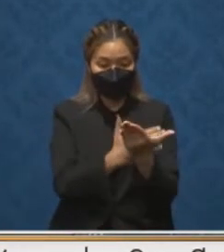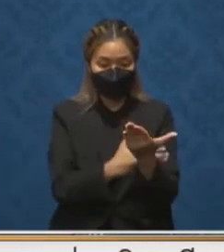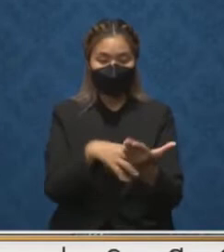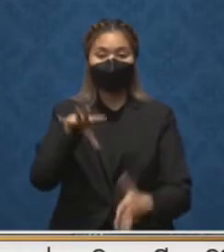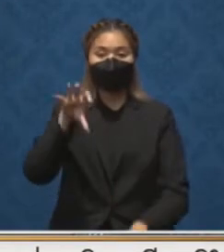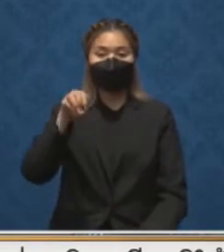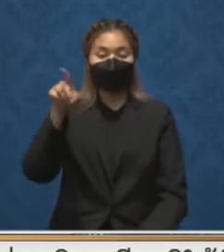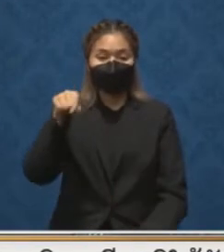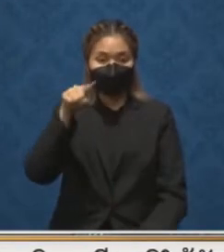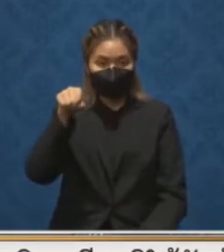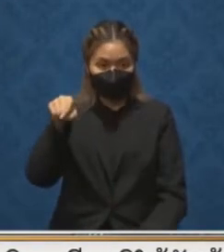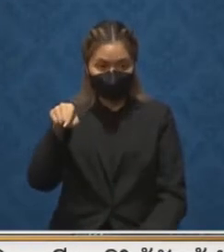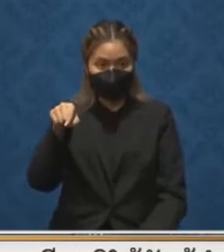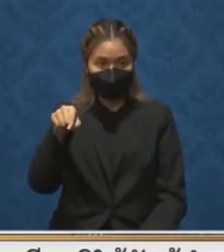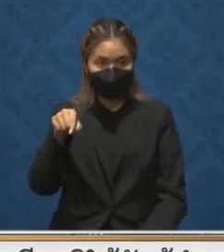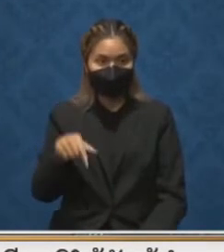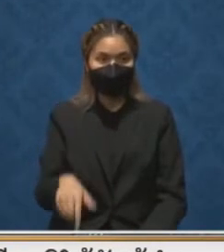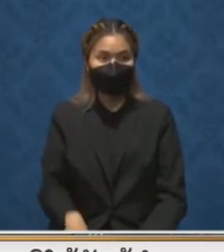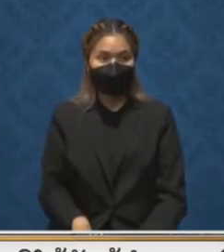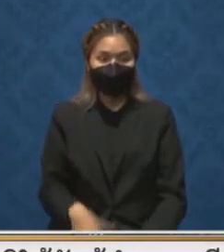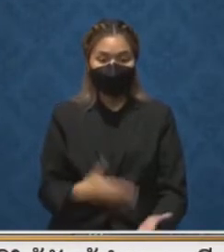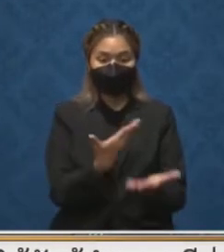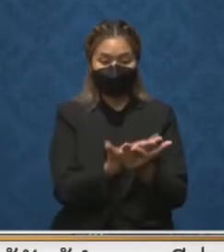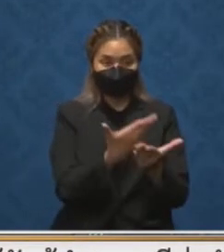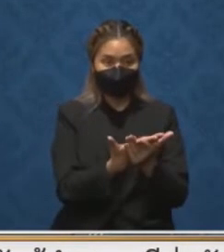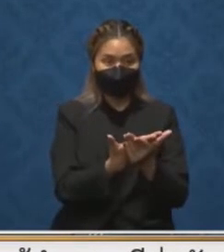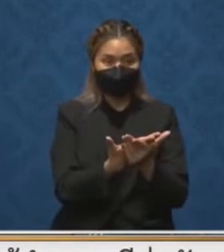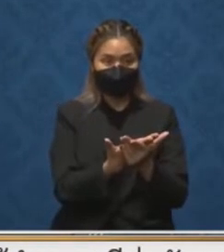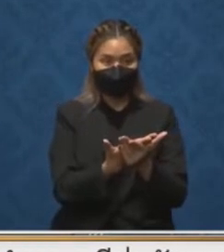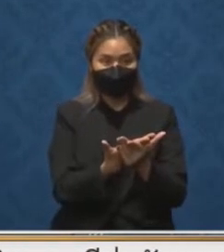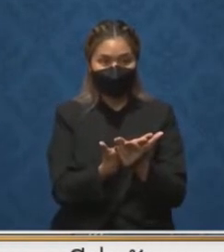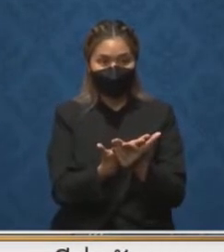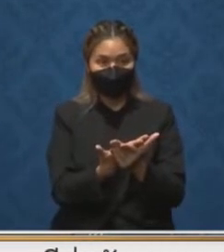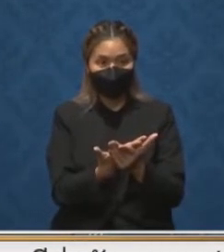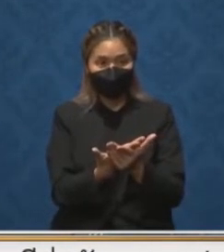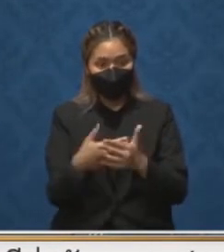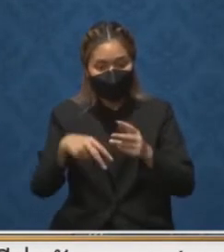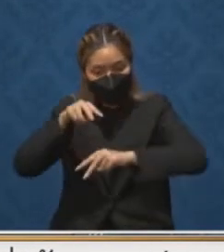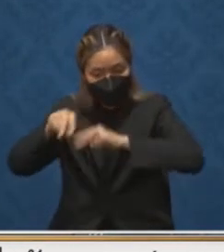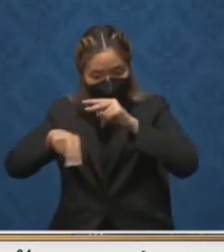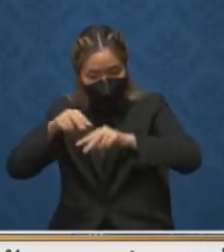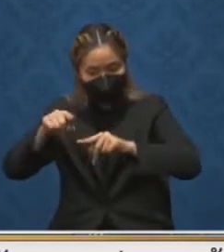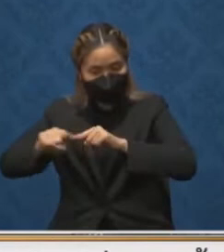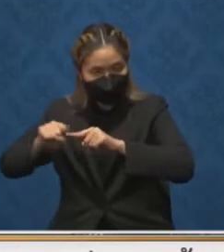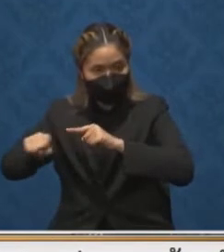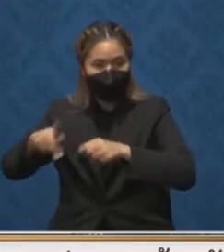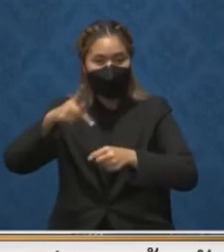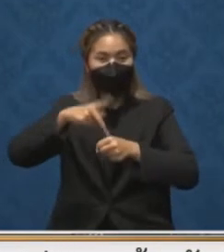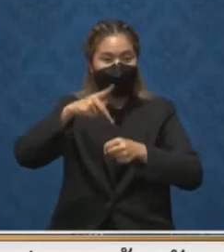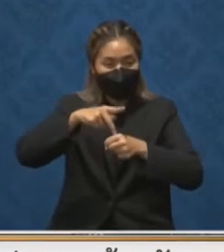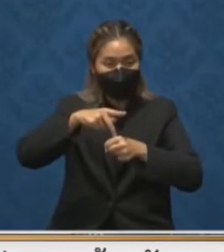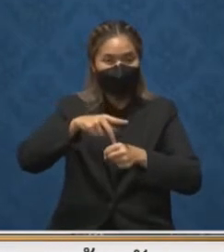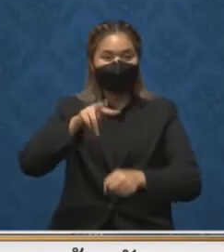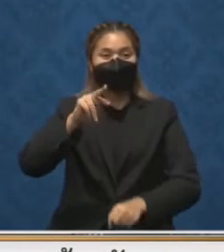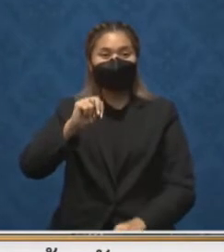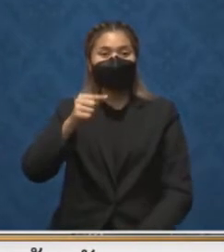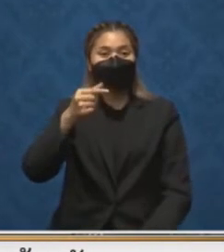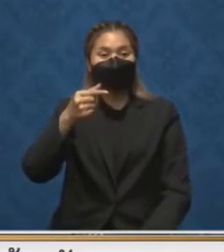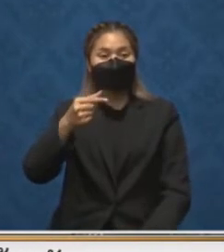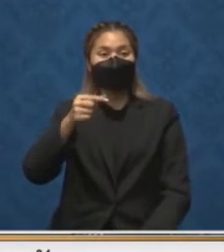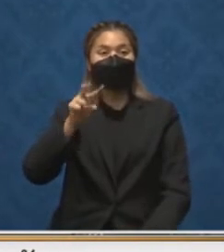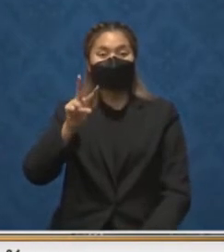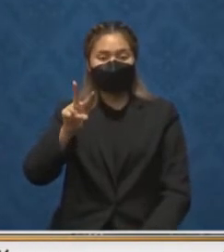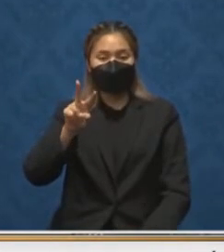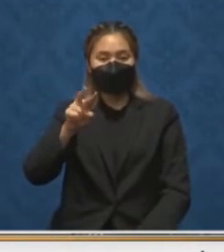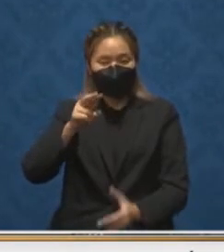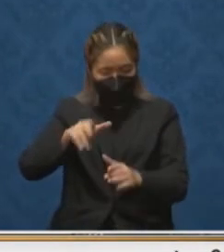เลยแล้ทานก็พูถงต้นทุน ค่าบรมรรัษาของเคื่องยนต์การส sponsoringวาเครื่ยตricelleท่าน